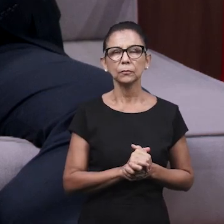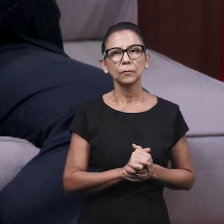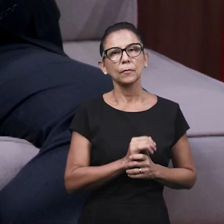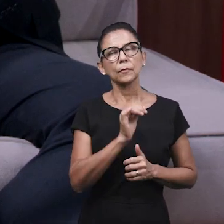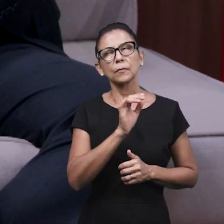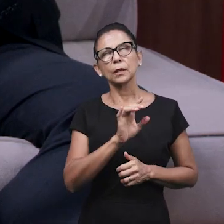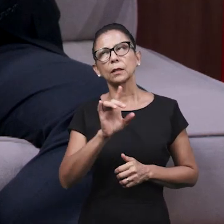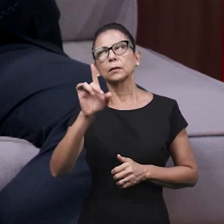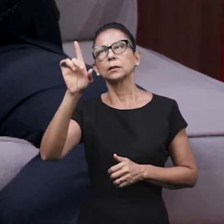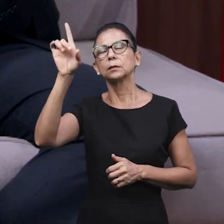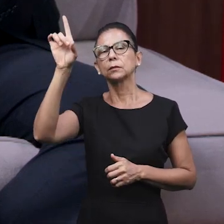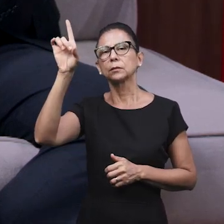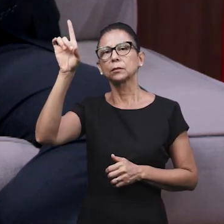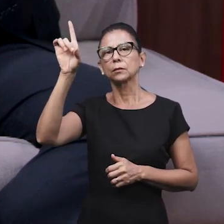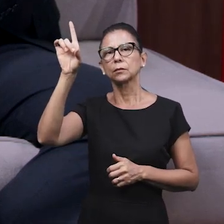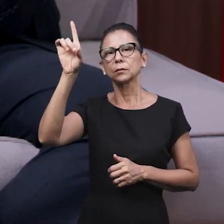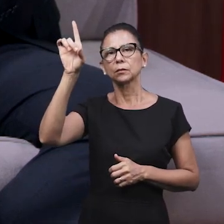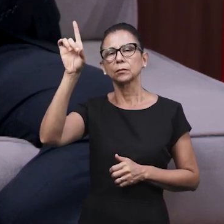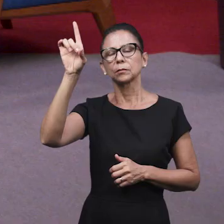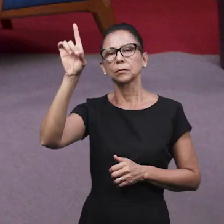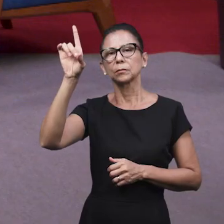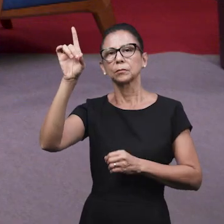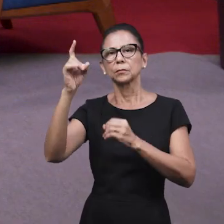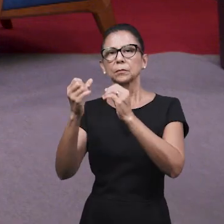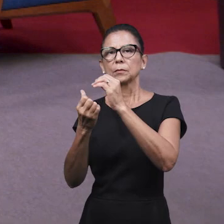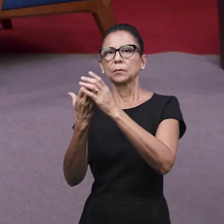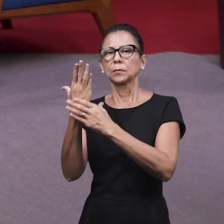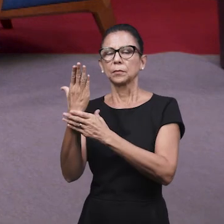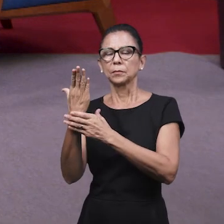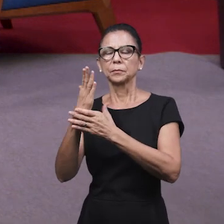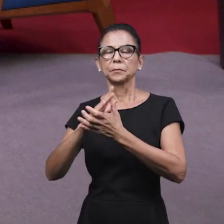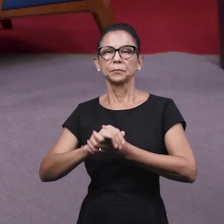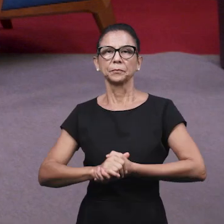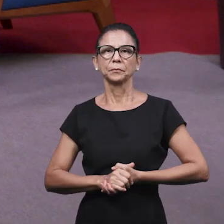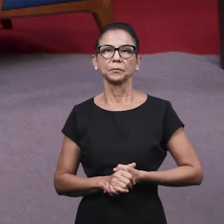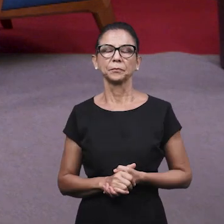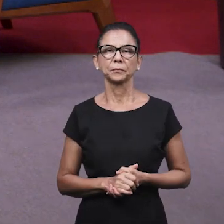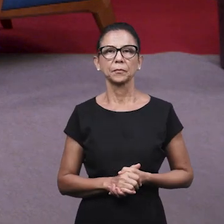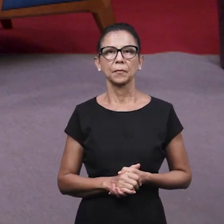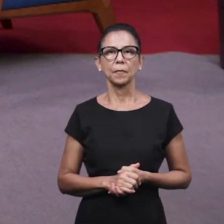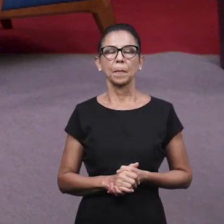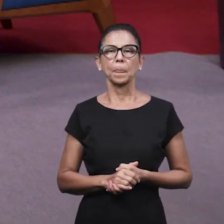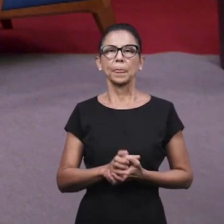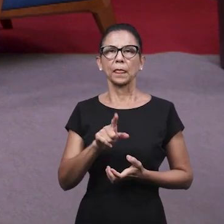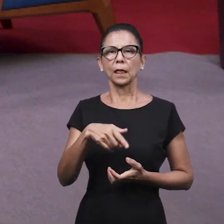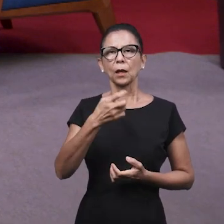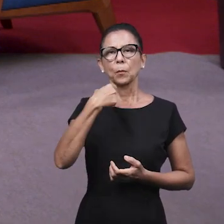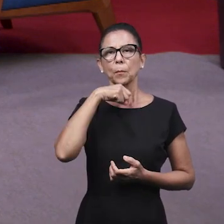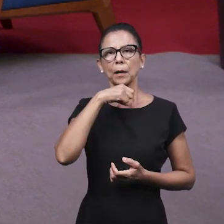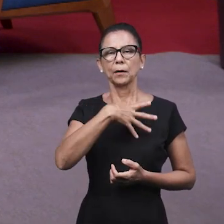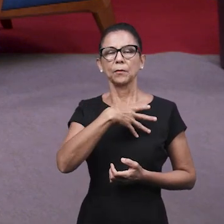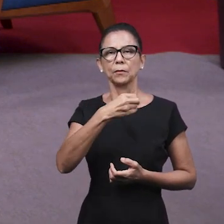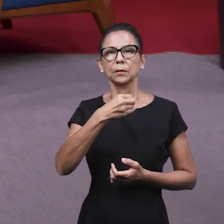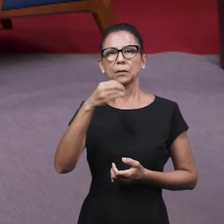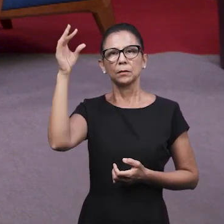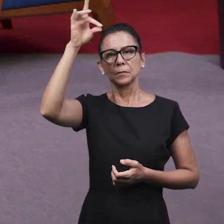pluriel? Père, Fils et Saint-Esprit. Amen. On va continuer ici à l'Ancien Testament. Maintenant, avec un